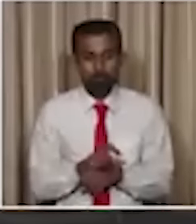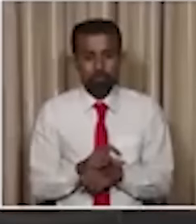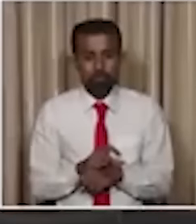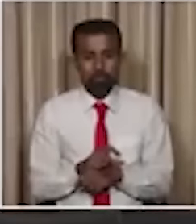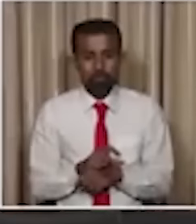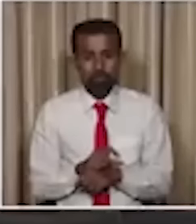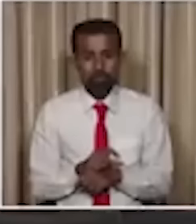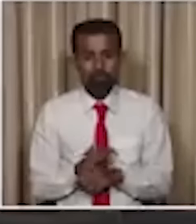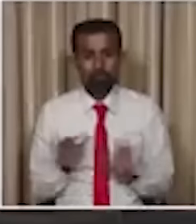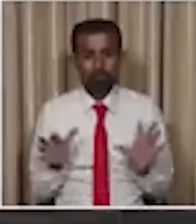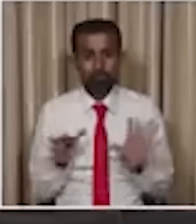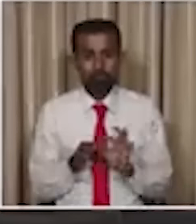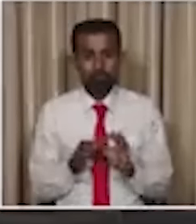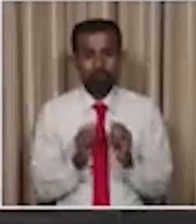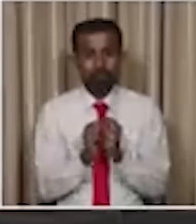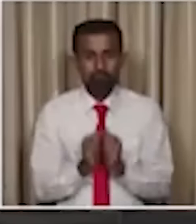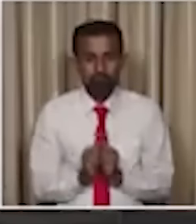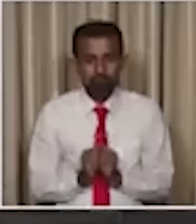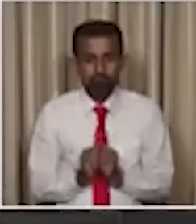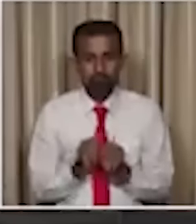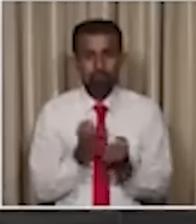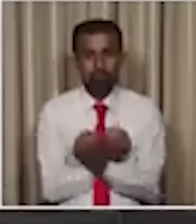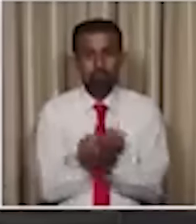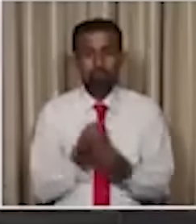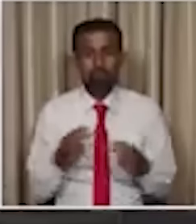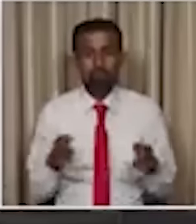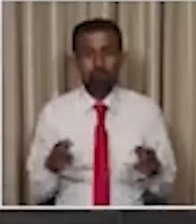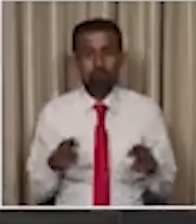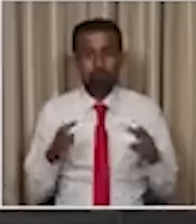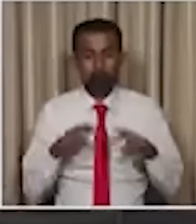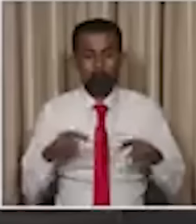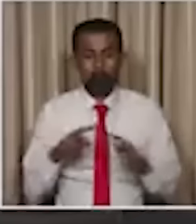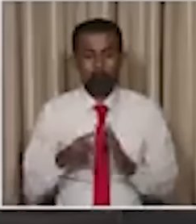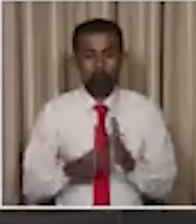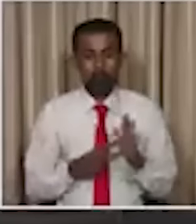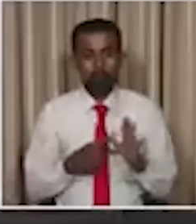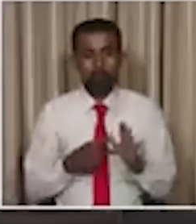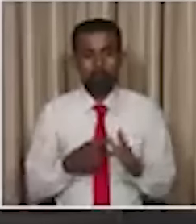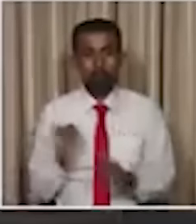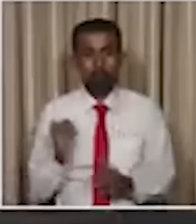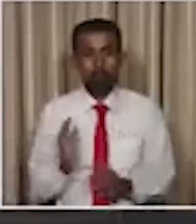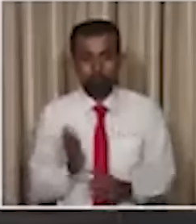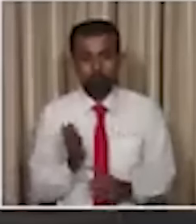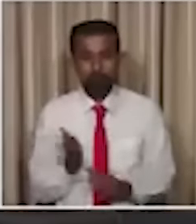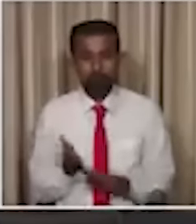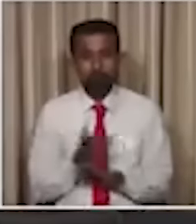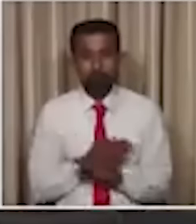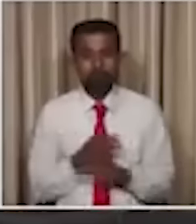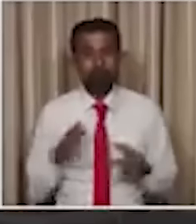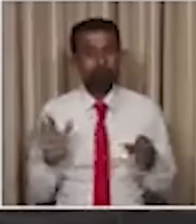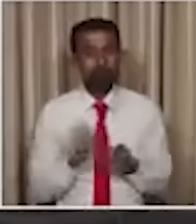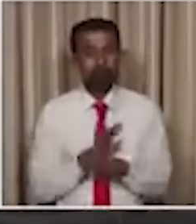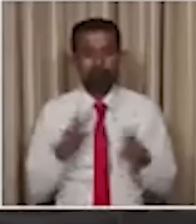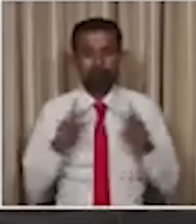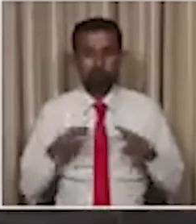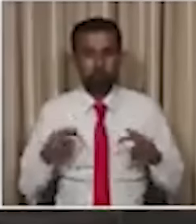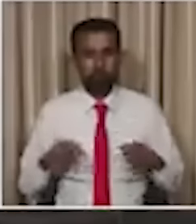කොමිෂන් සභාවට අනුයුක්ත රාජකාරී කර ඇති පොලිස් පරීක්ෂක ජනිත කුමාර නිලධාරයා විසින් පූර්ණ විමර්ශනයක් සිදු කර ඇති